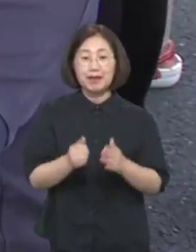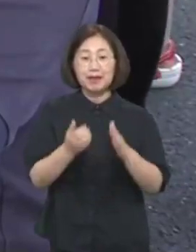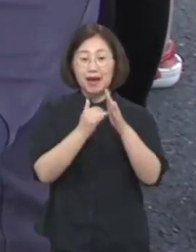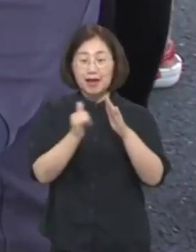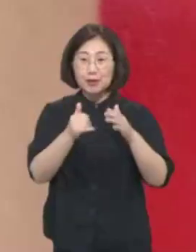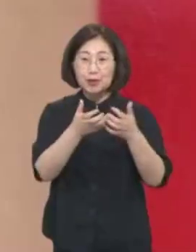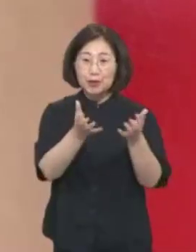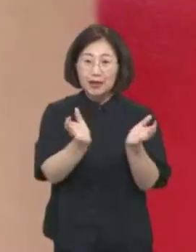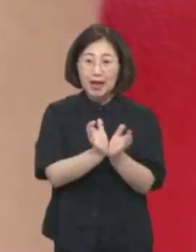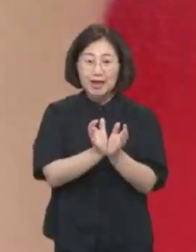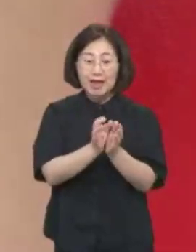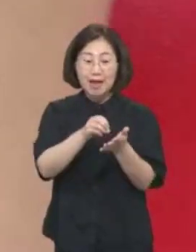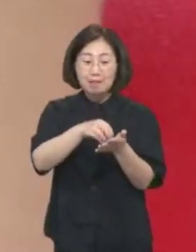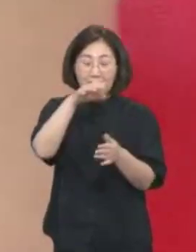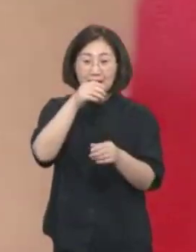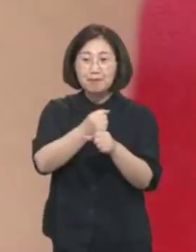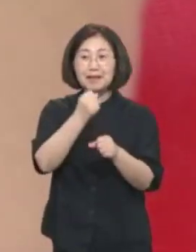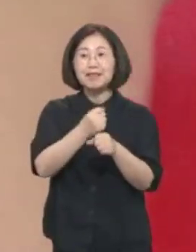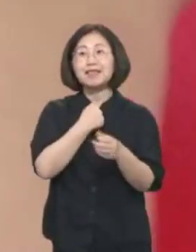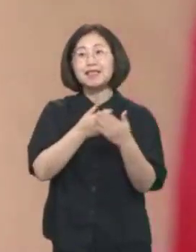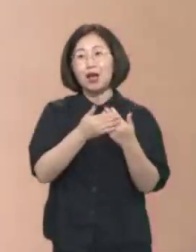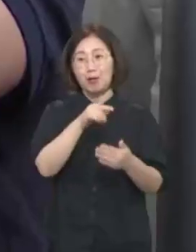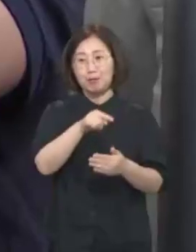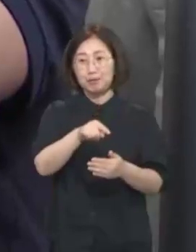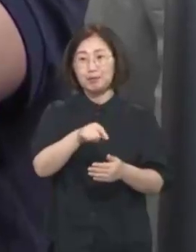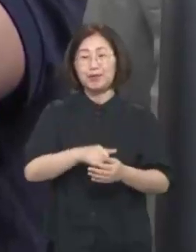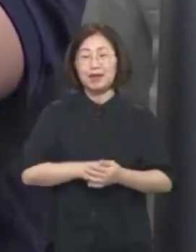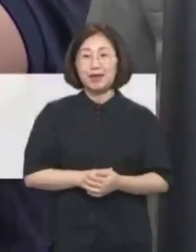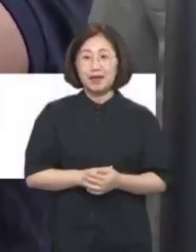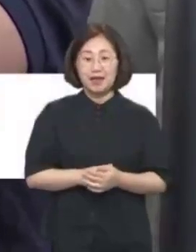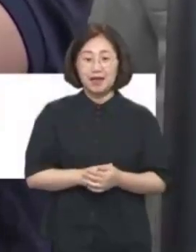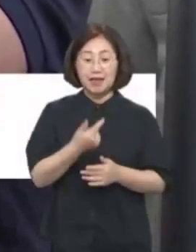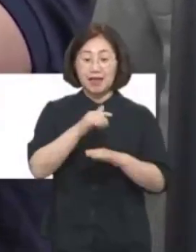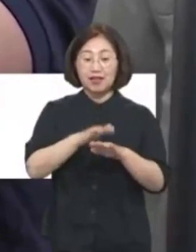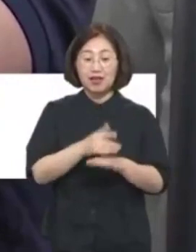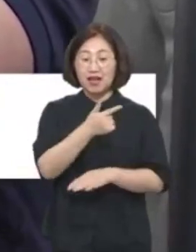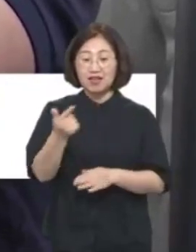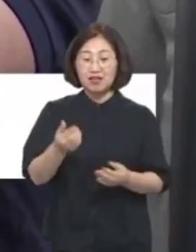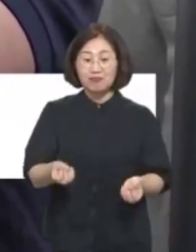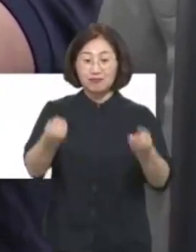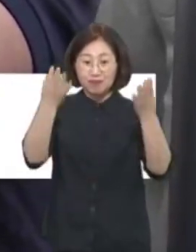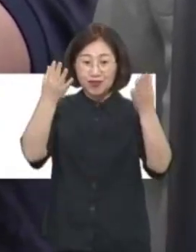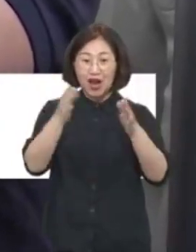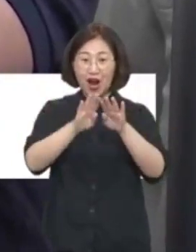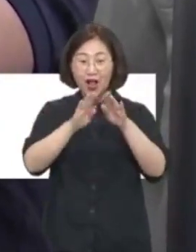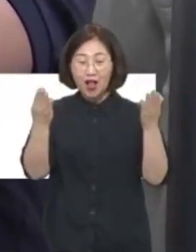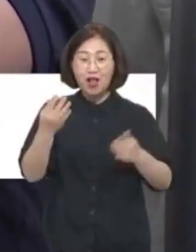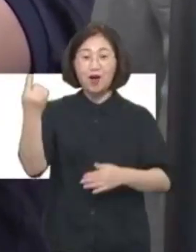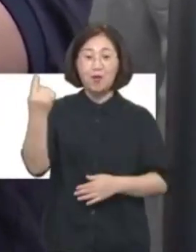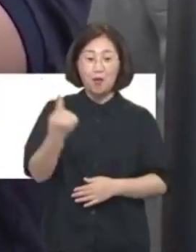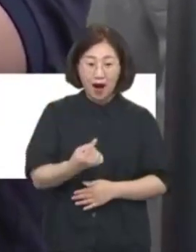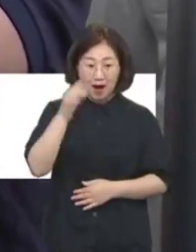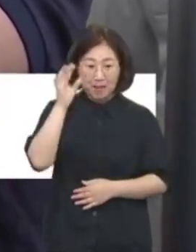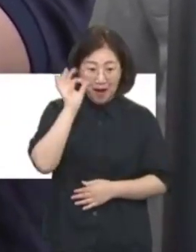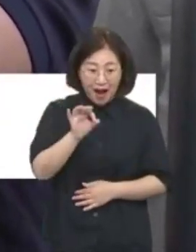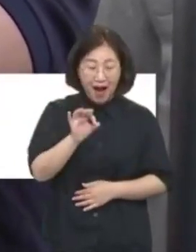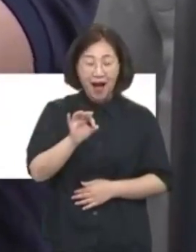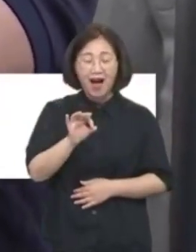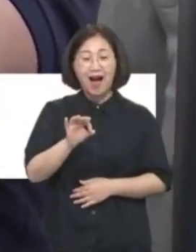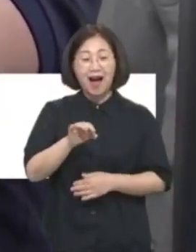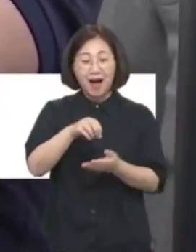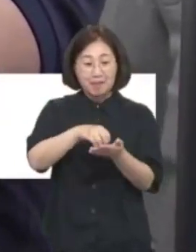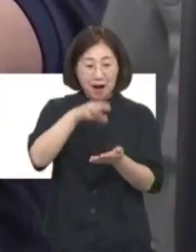단위의 관람객들로 긴 줄을 이루었습니다. 대전에서 이렇게 큰 축제가 열려서 아이랑 같이 나와봤는데 너무 좋고 이